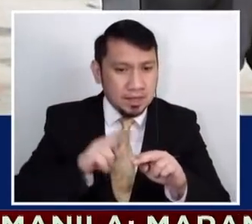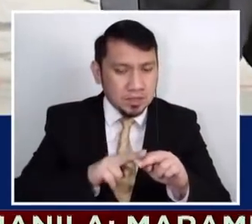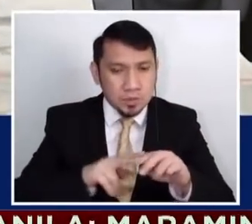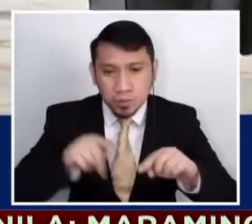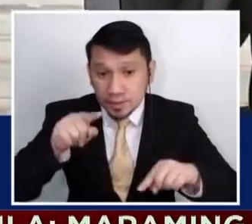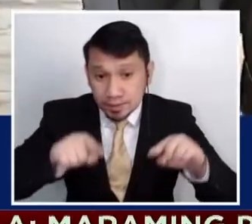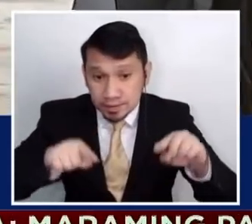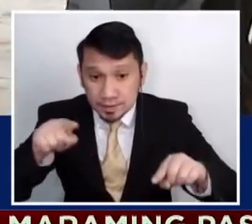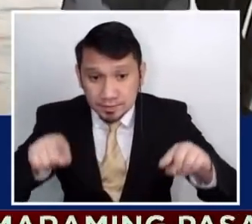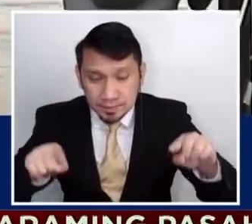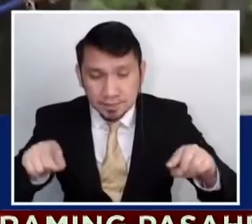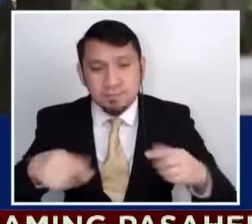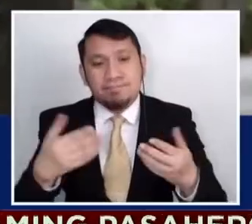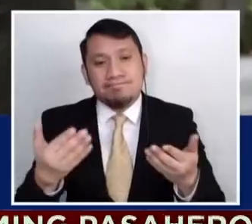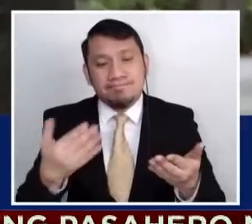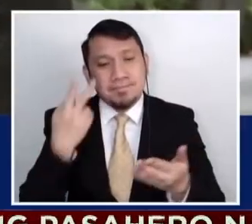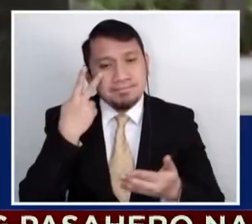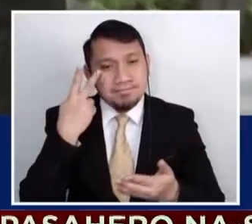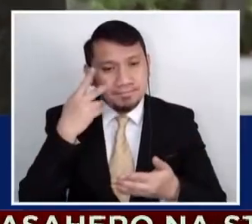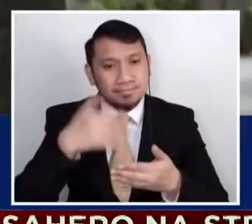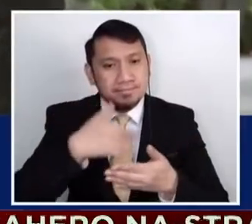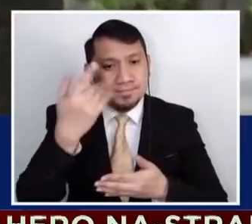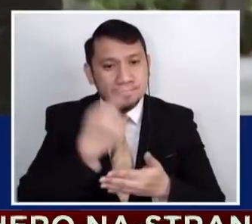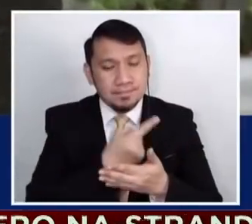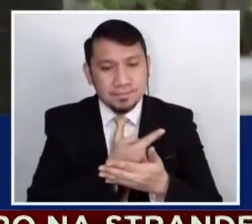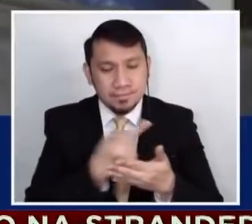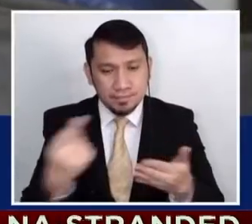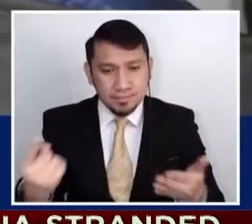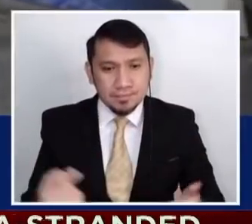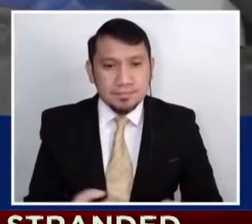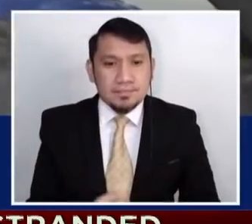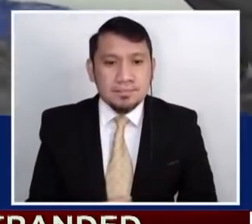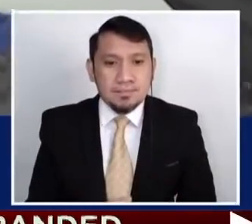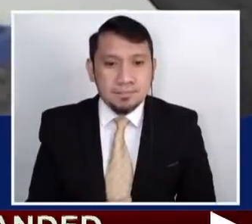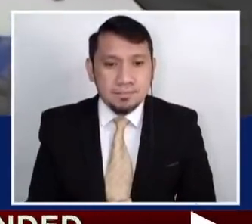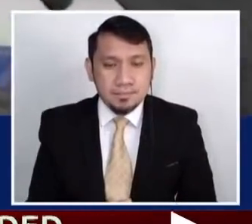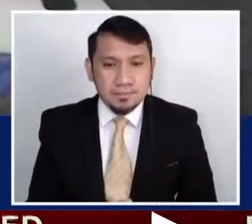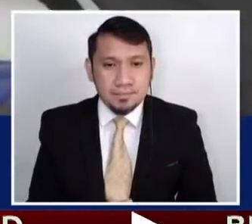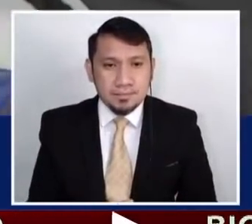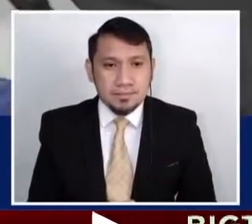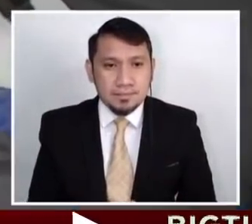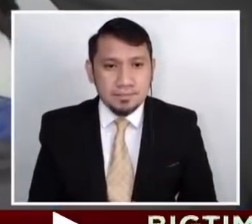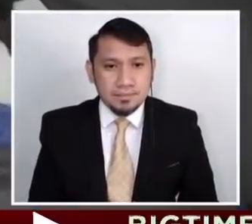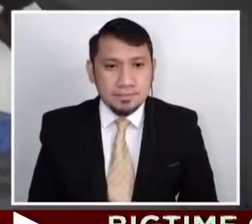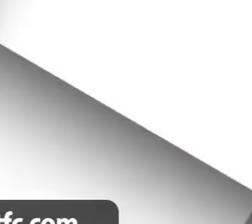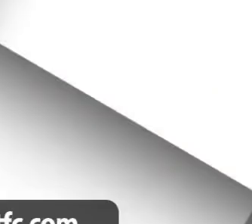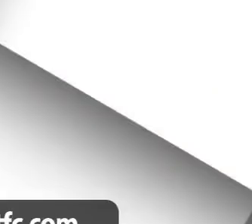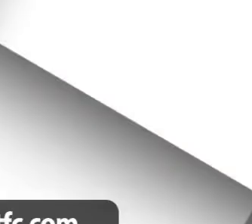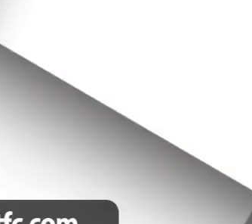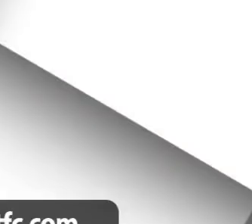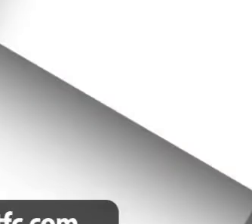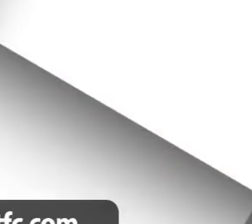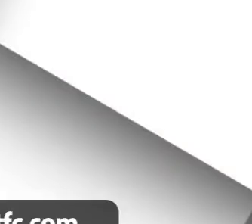adjustment sa susunod na linggo. Alvin L. Chico, ABS-CBN News.